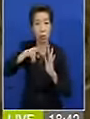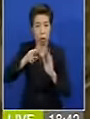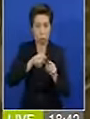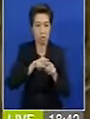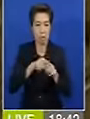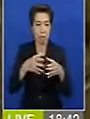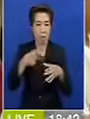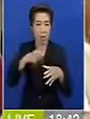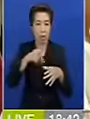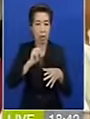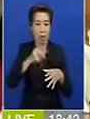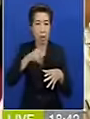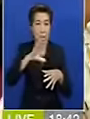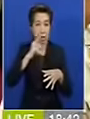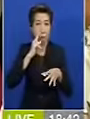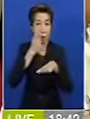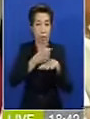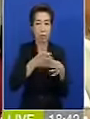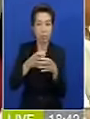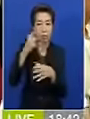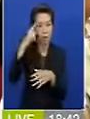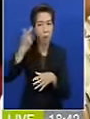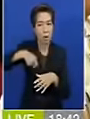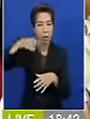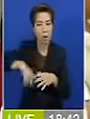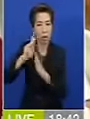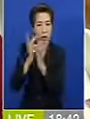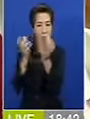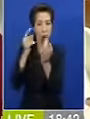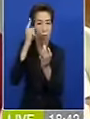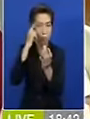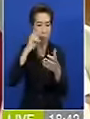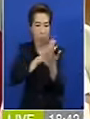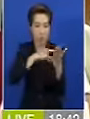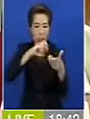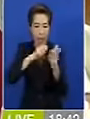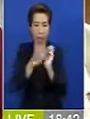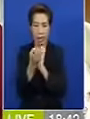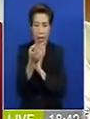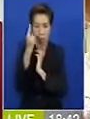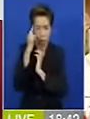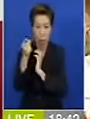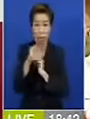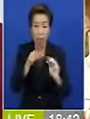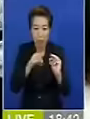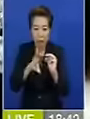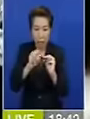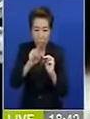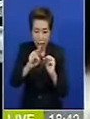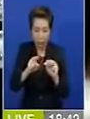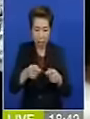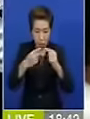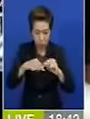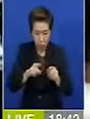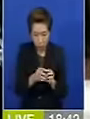รัฐธรรมนูญมีวุฒิภาวะมากพอที่จะมองเห็นปัญหาของชาติถ้าเกิดกรณีการวินิจฉัยมาตรา 61วรรค